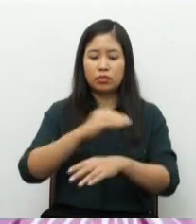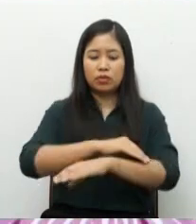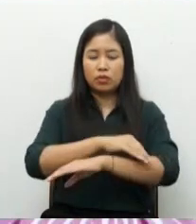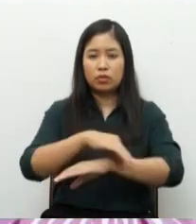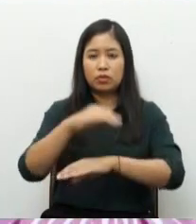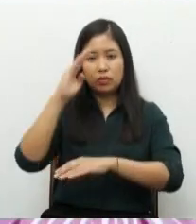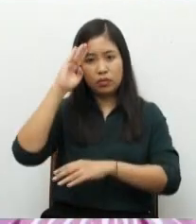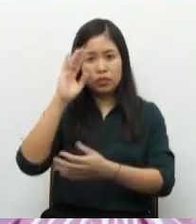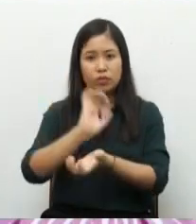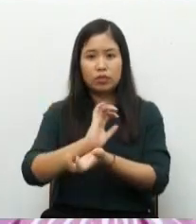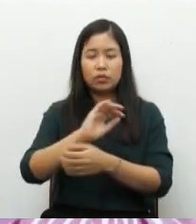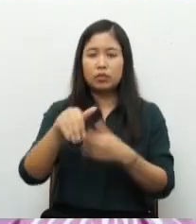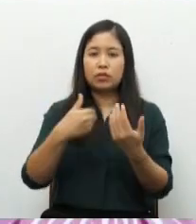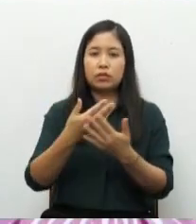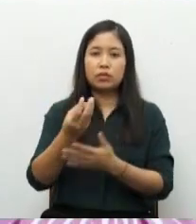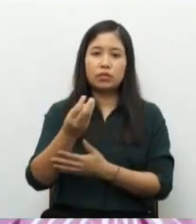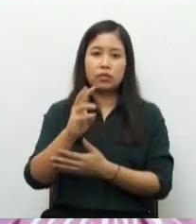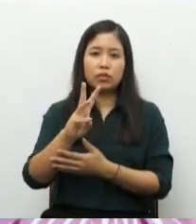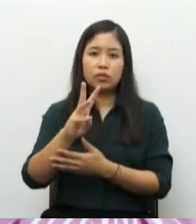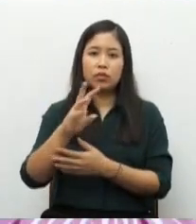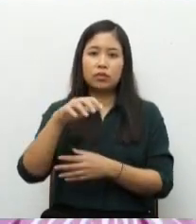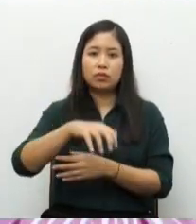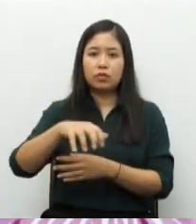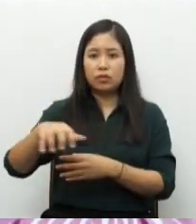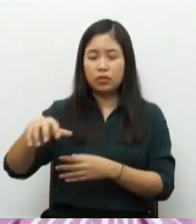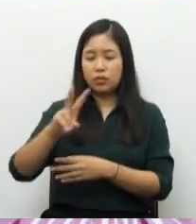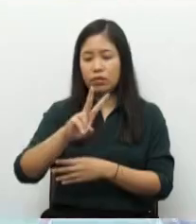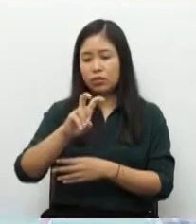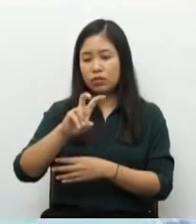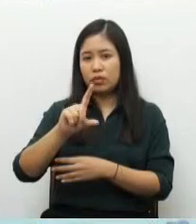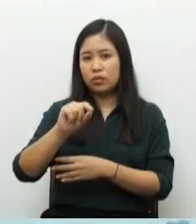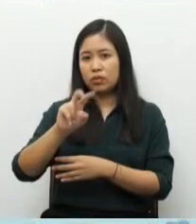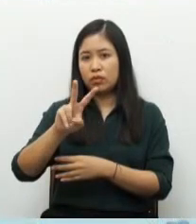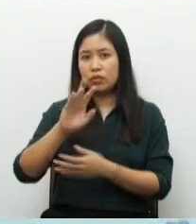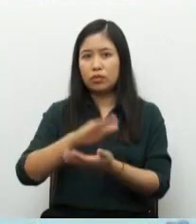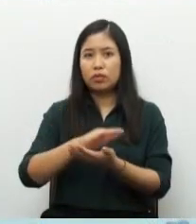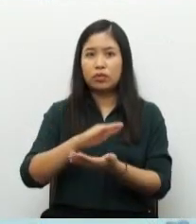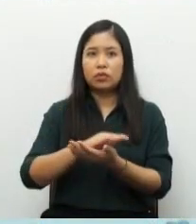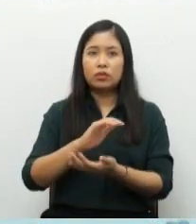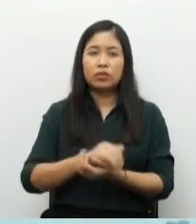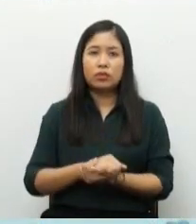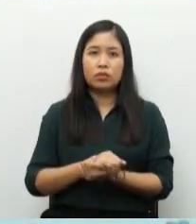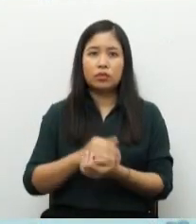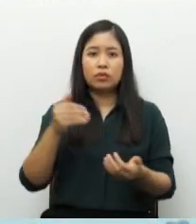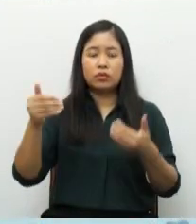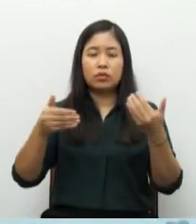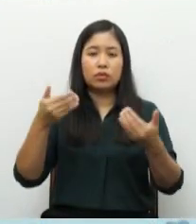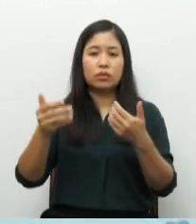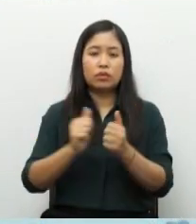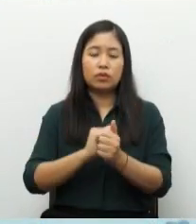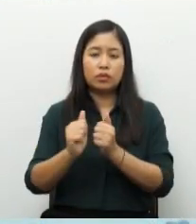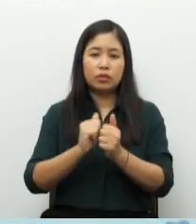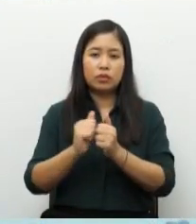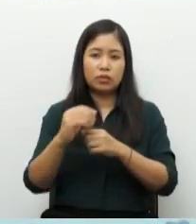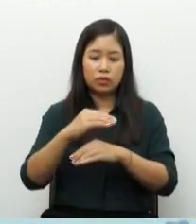ำรวจตะเวนชายแดนจำนวน16กองกำกับการจำนวน222โรงเรียนครับ สำหรับกิจกรรมการแข่งขันในโครงการรักภาษาไ